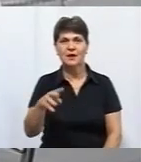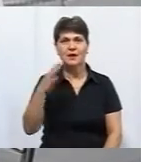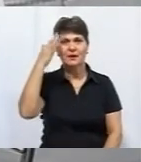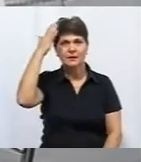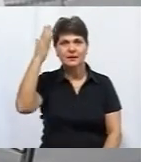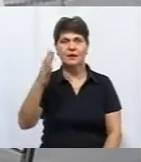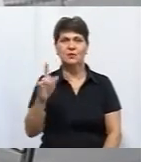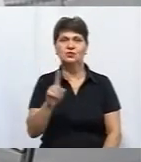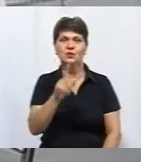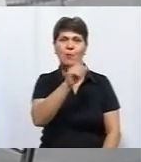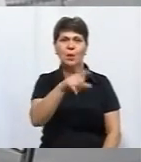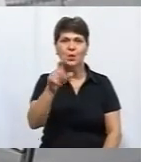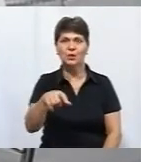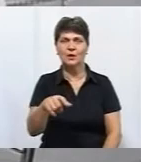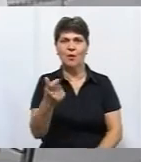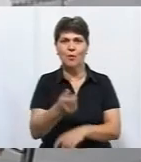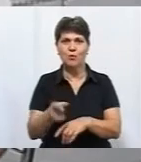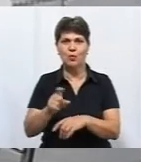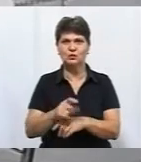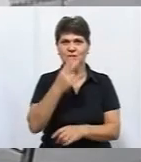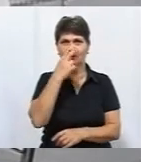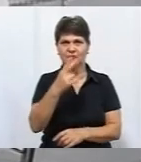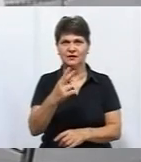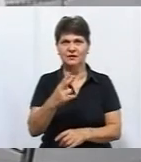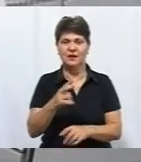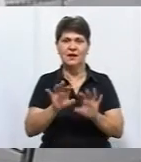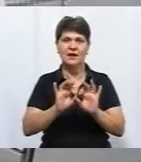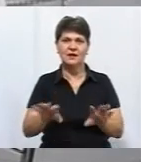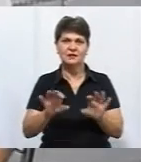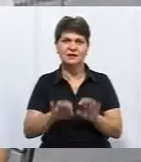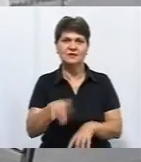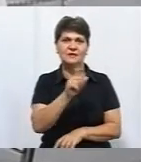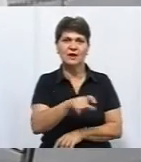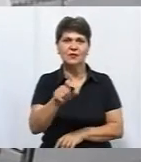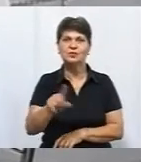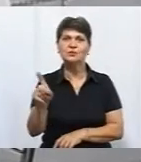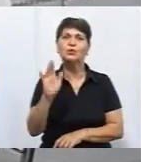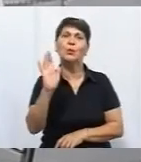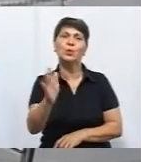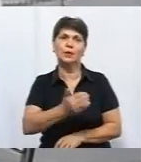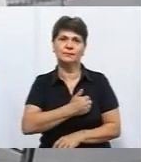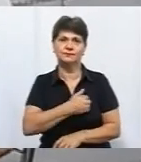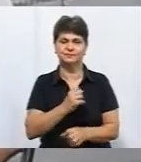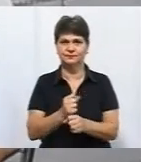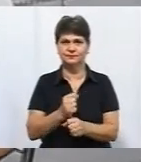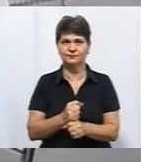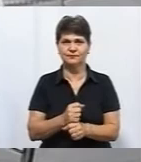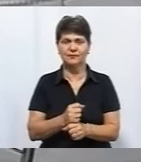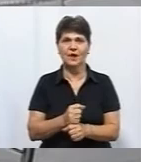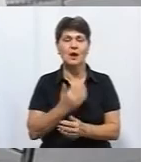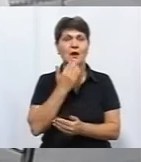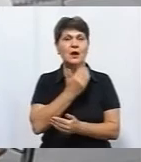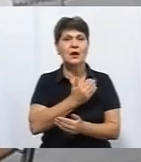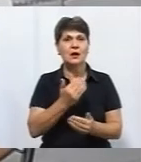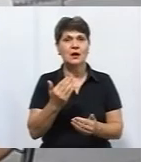більше людей бачили. Тобто через Інстаграм розказували людям про те, що збираємося робити. Останнім часом